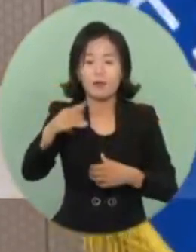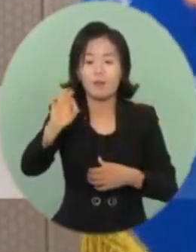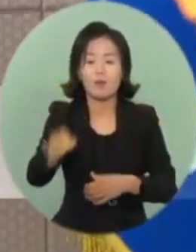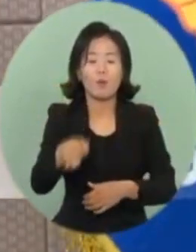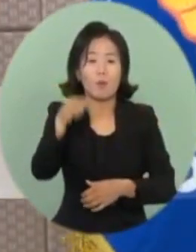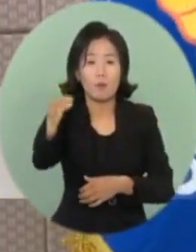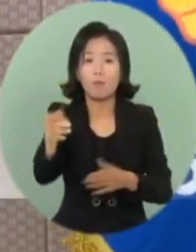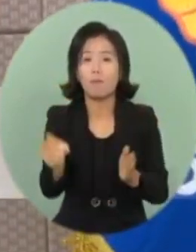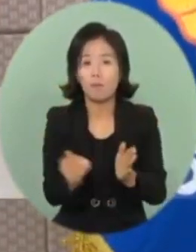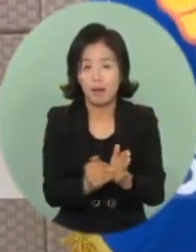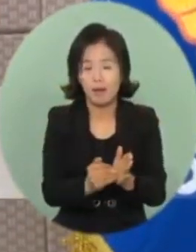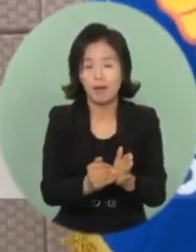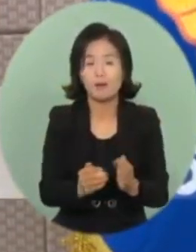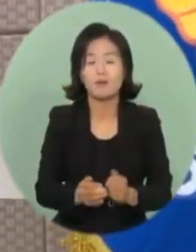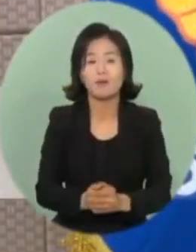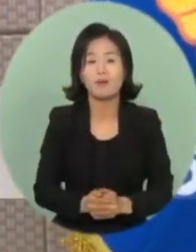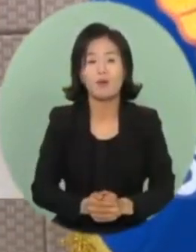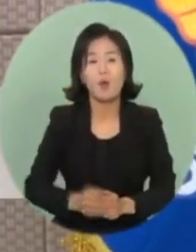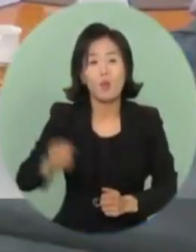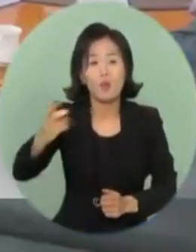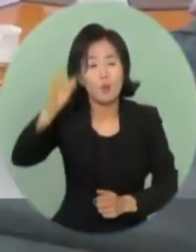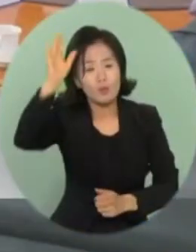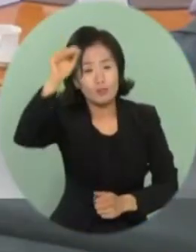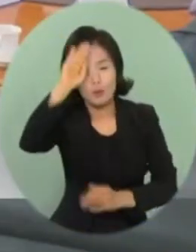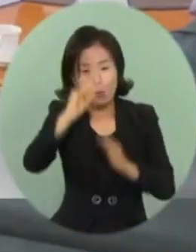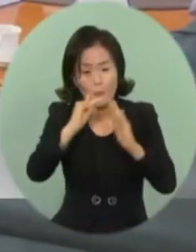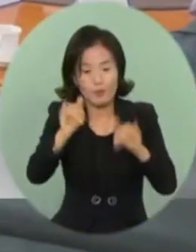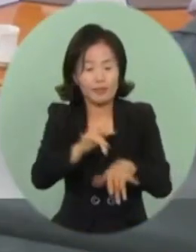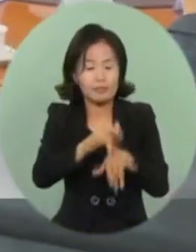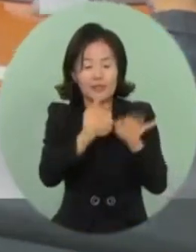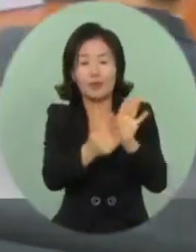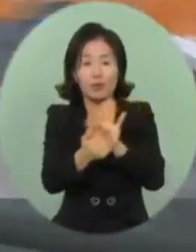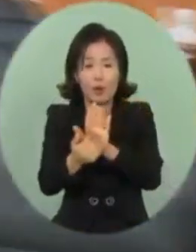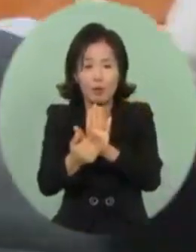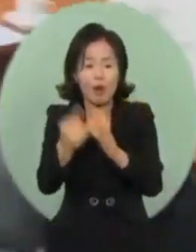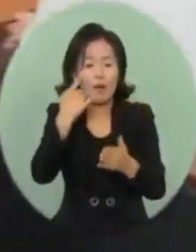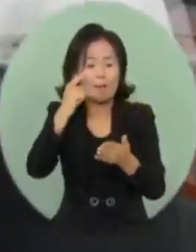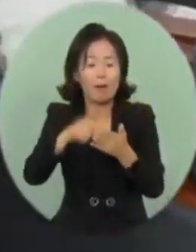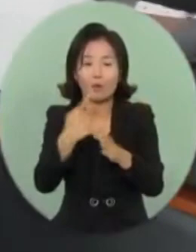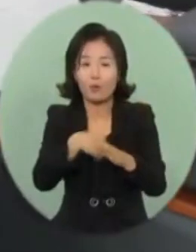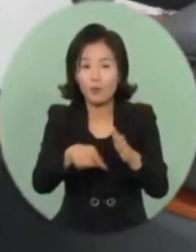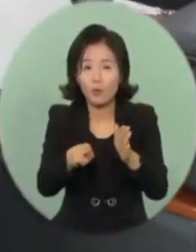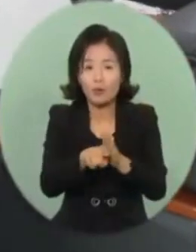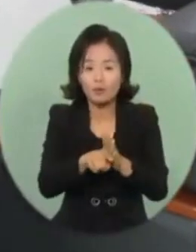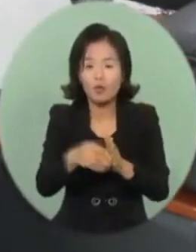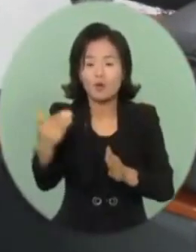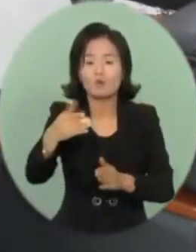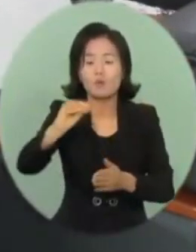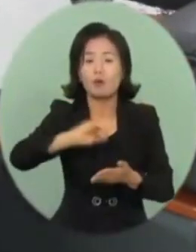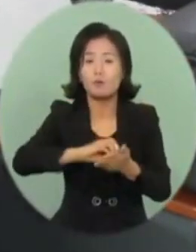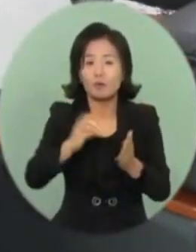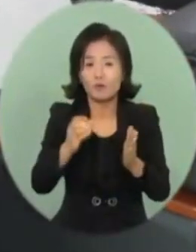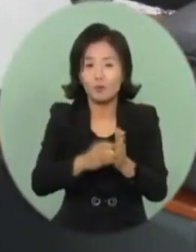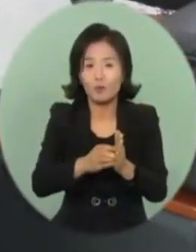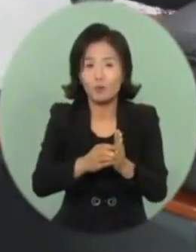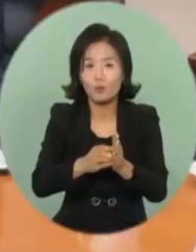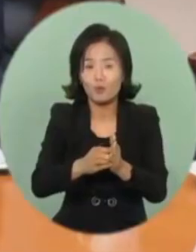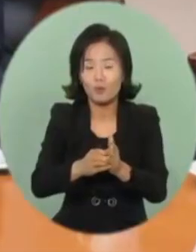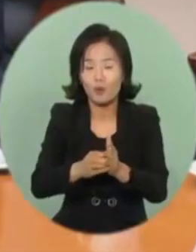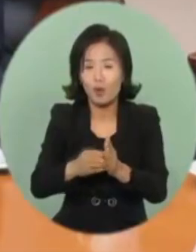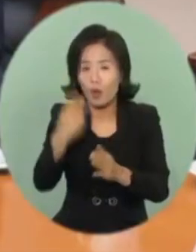선금을 전달했습니다 또 치매 환자의 실종 예방과 발견을 위해 9천만 원 상당의 배회